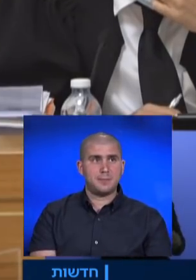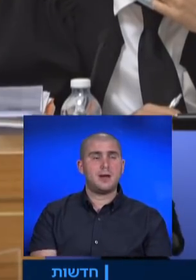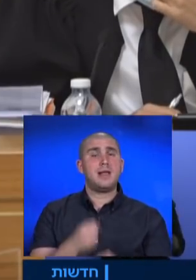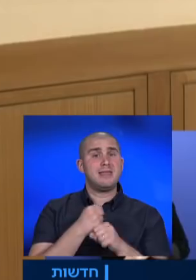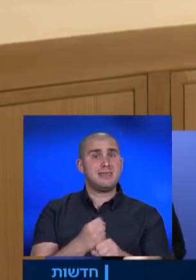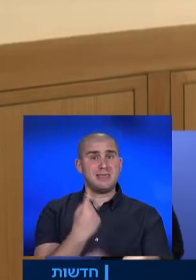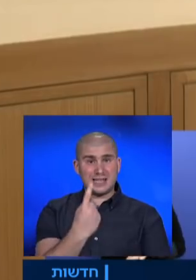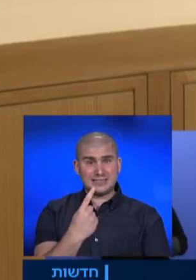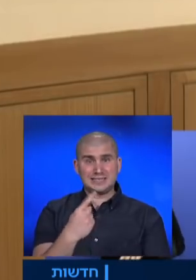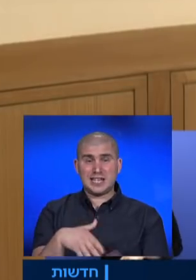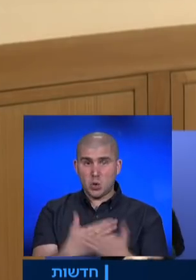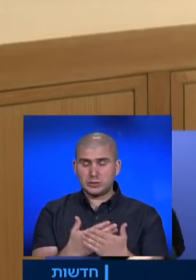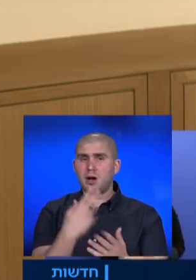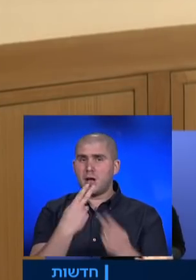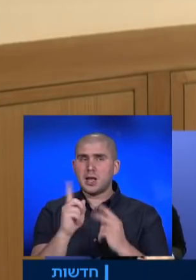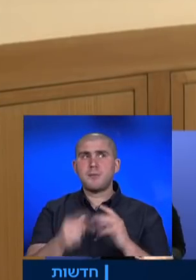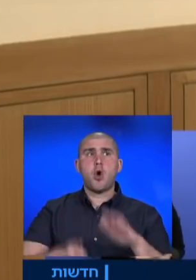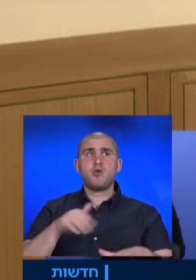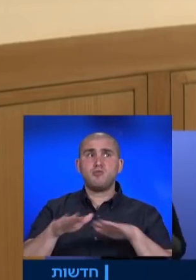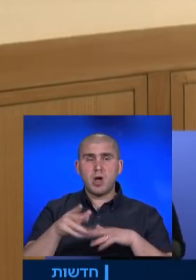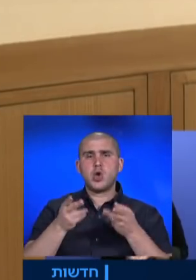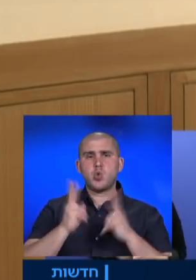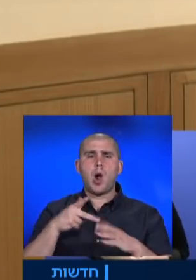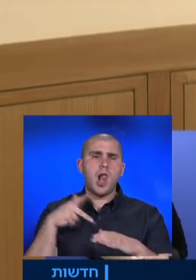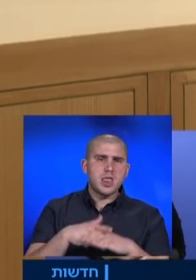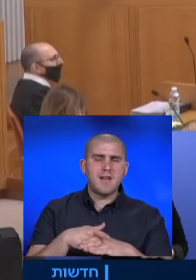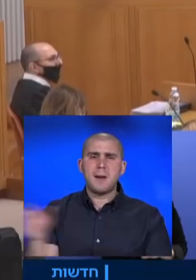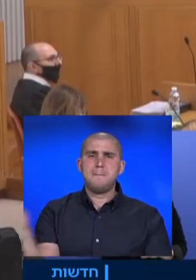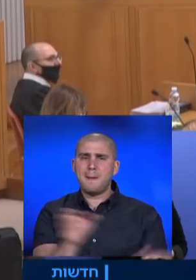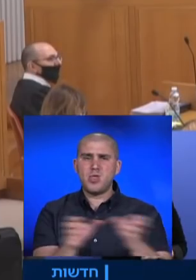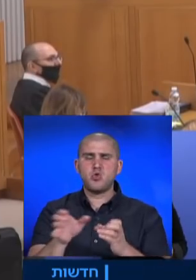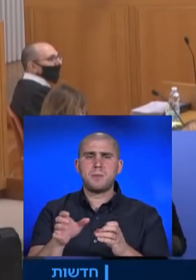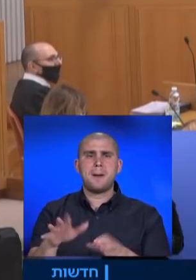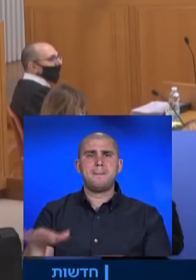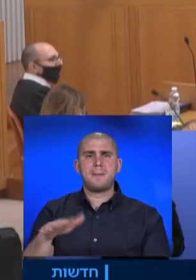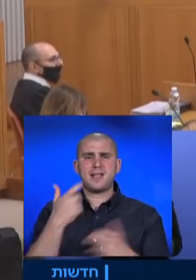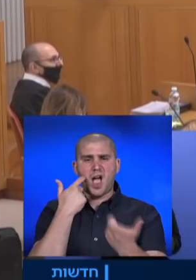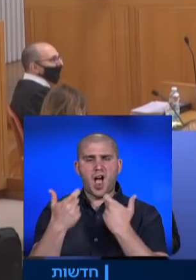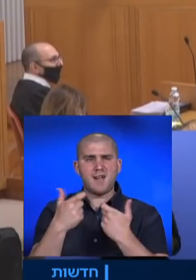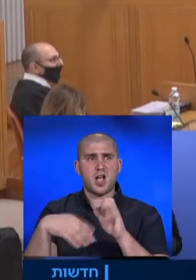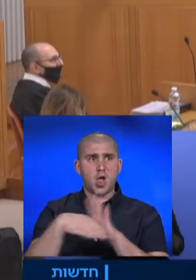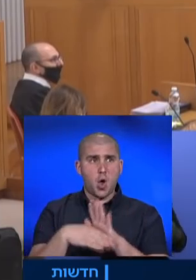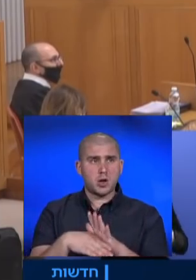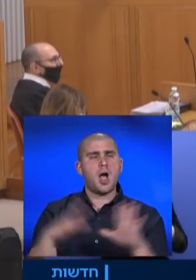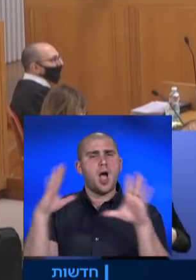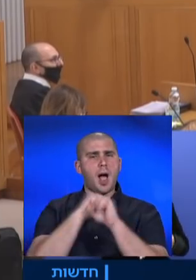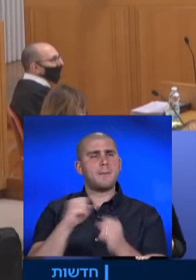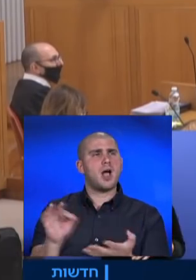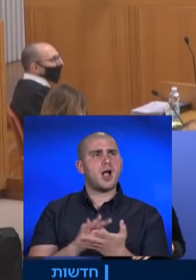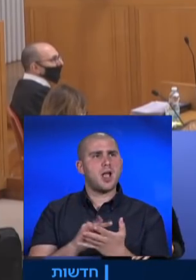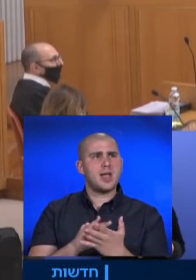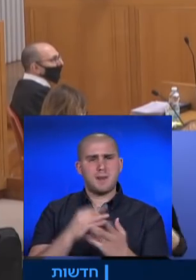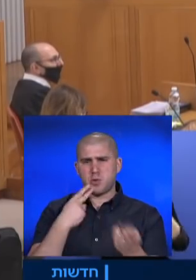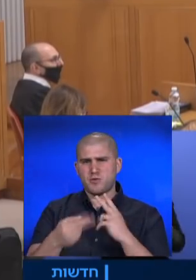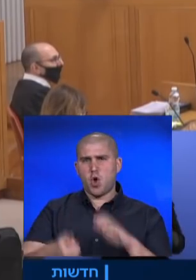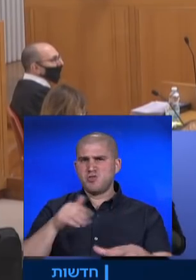לעמדה ולפי ראש הממשלה יוכל להתערב במינויים במערכת אכיפת החוק. העמדה שכתב בתגובתו ראש הממשלה